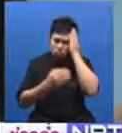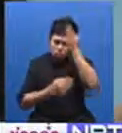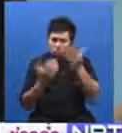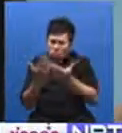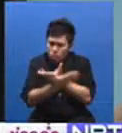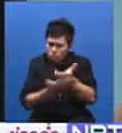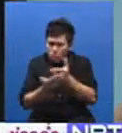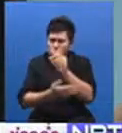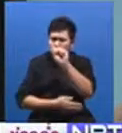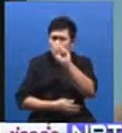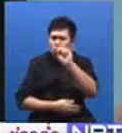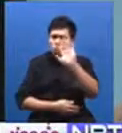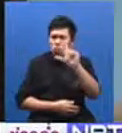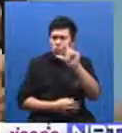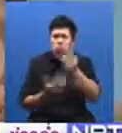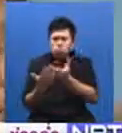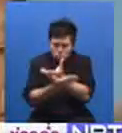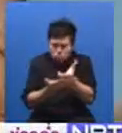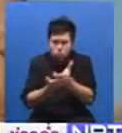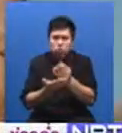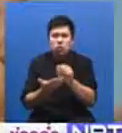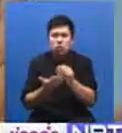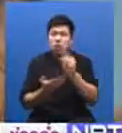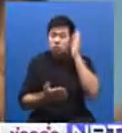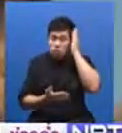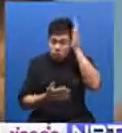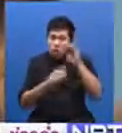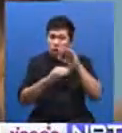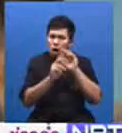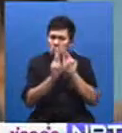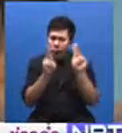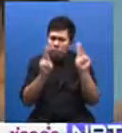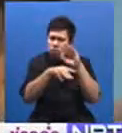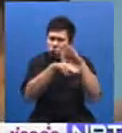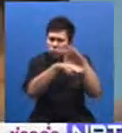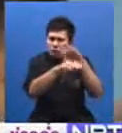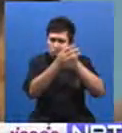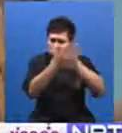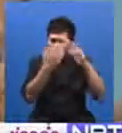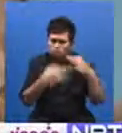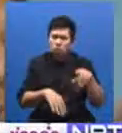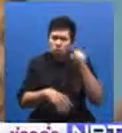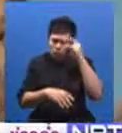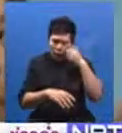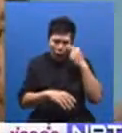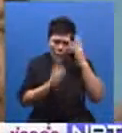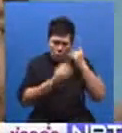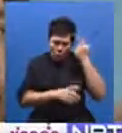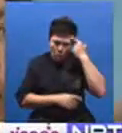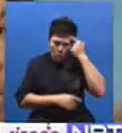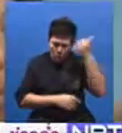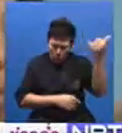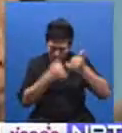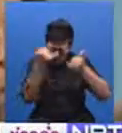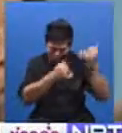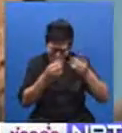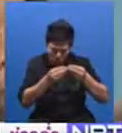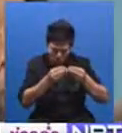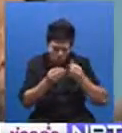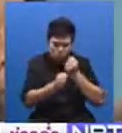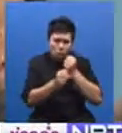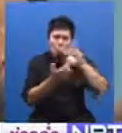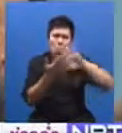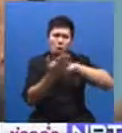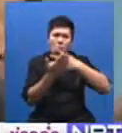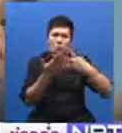สภานิติบัญญัติแห่งชาติจากนั้นจะตั้งคณะกรรมการระดับชาติขึ้นโดยระดมคนเก่งเข้ามาช่วยวางแผลและจัดทำวาระ